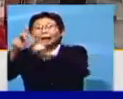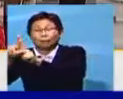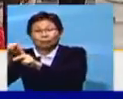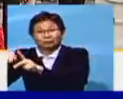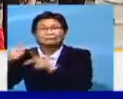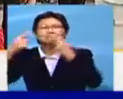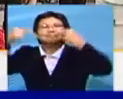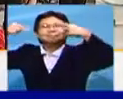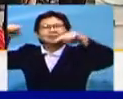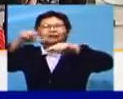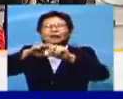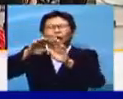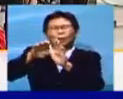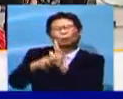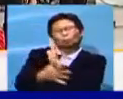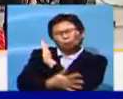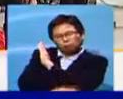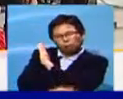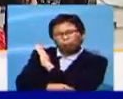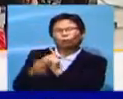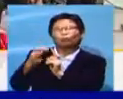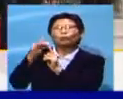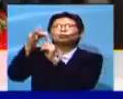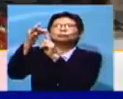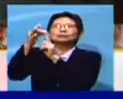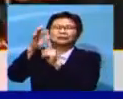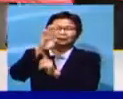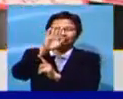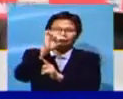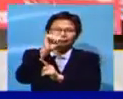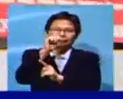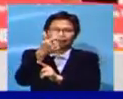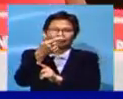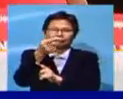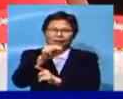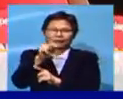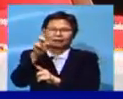Cemerlang dan kurang berkemampuan khususnya di Bagan